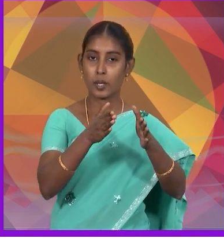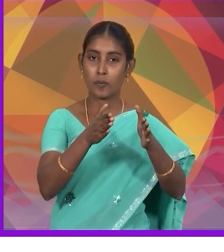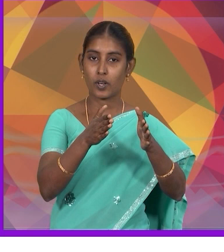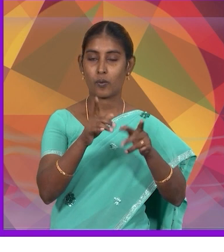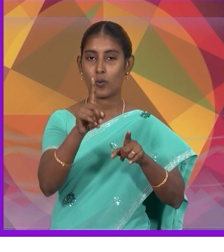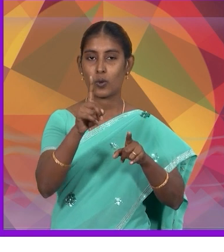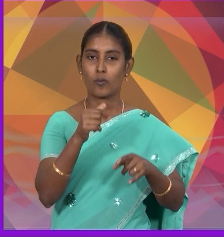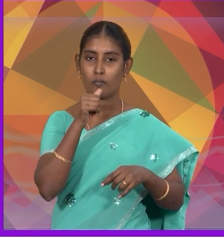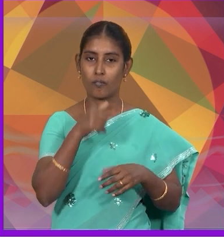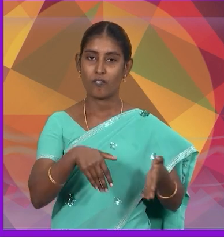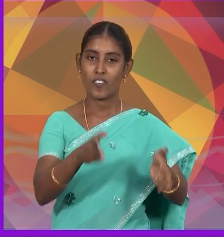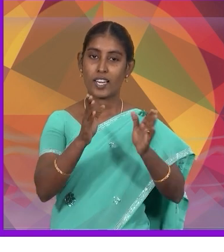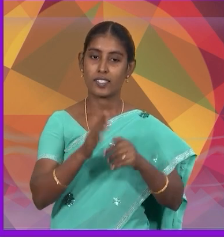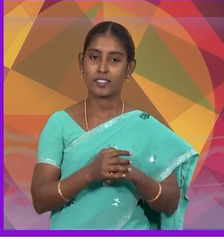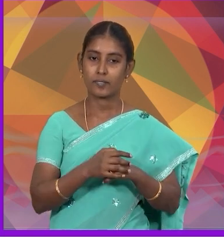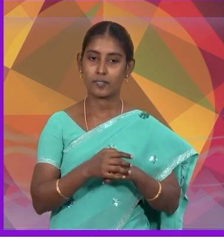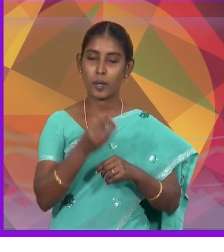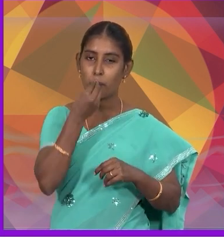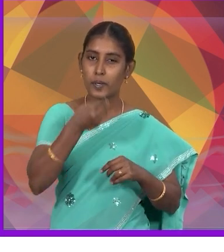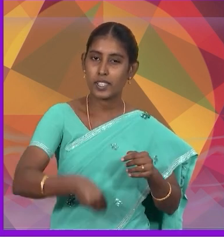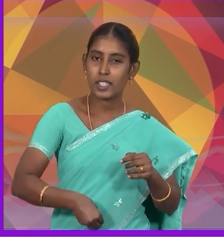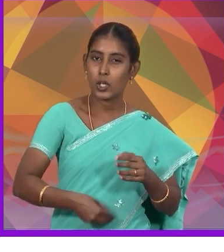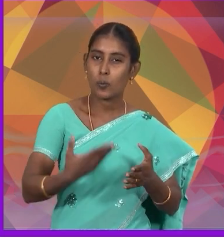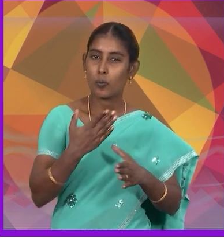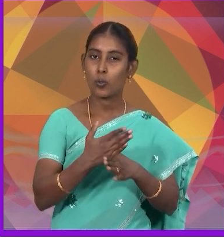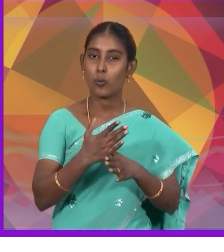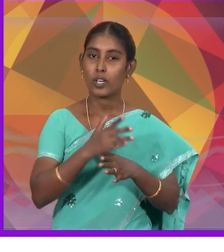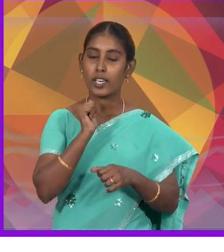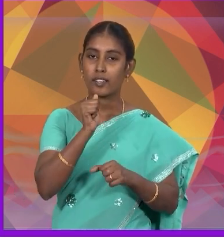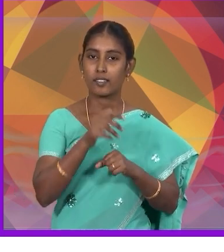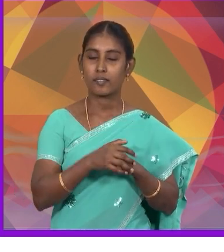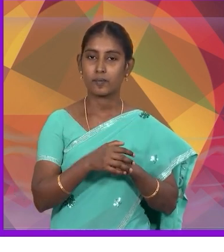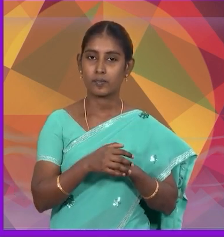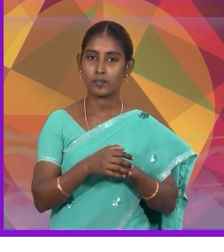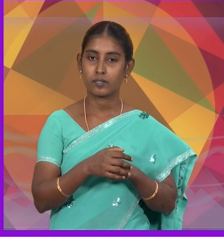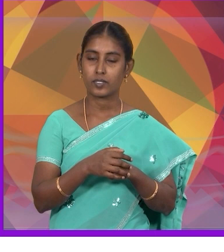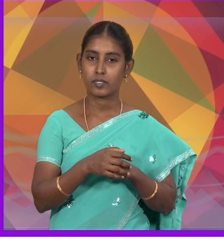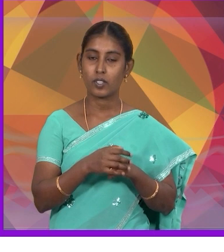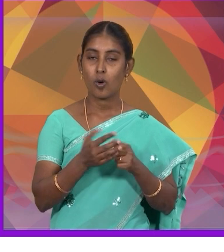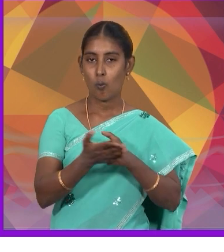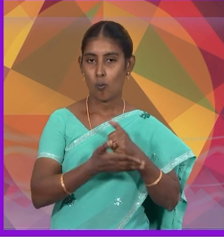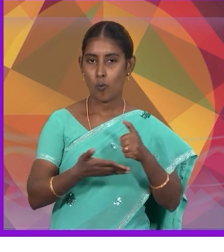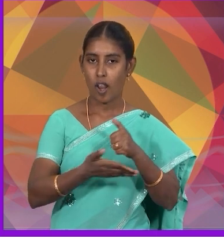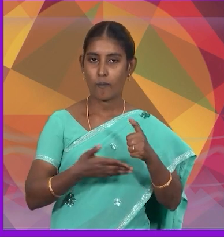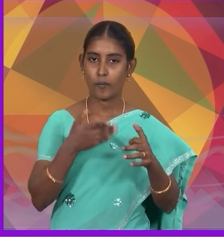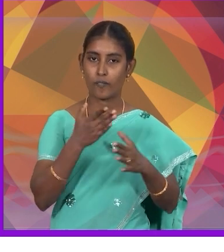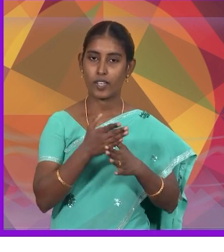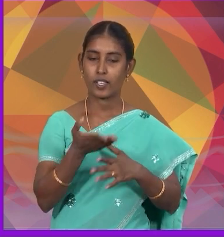வரும் வழி. பசி தீர்க்கும் தொழில் எது? உழவு